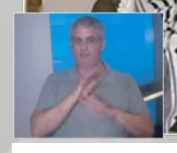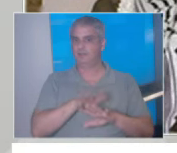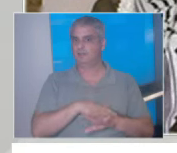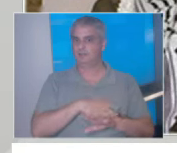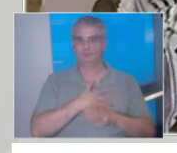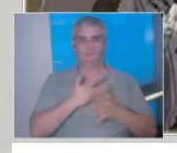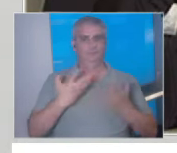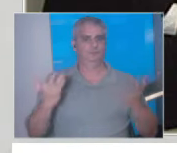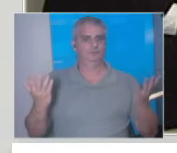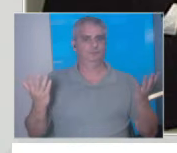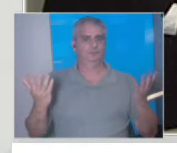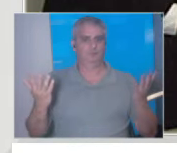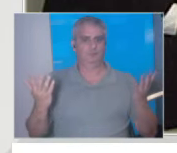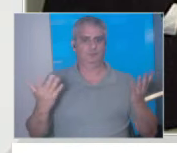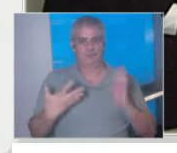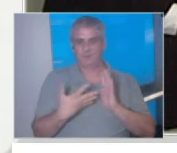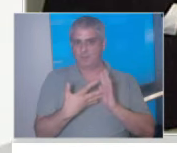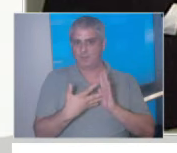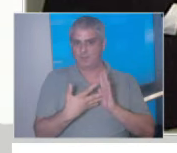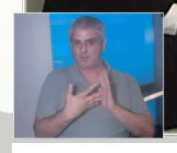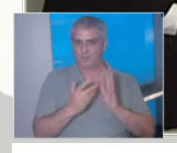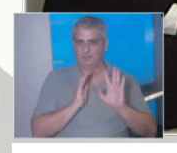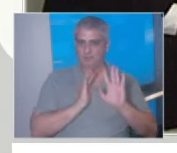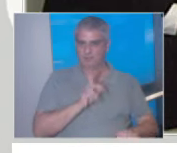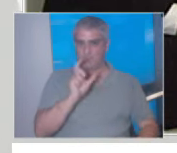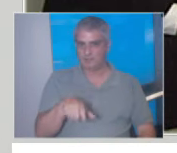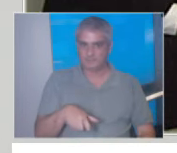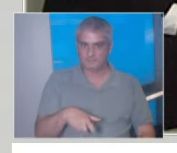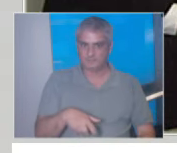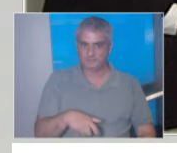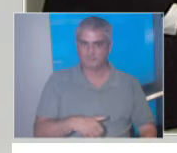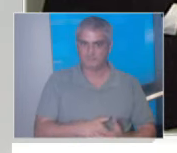הרגשת ביקורת, הייט?